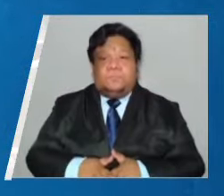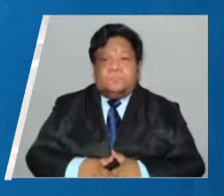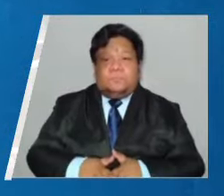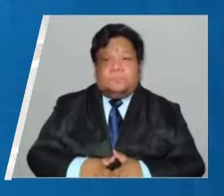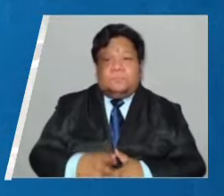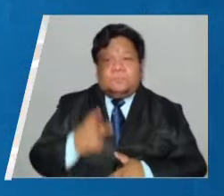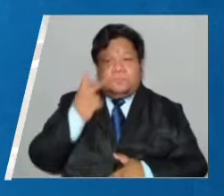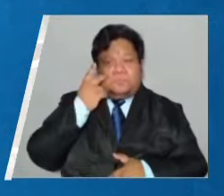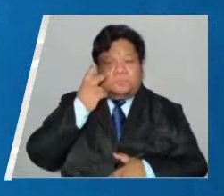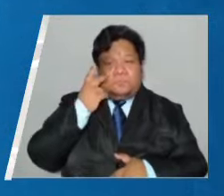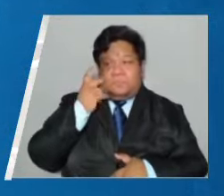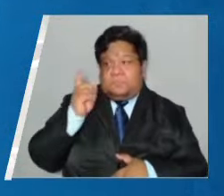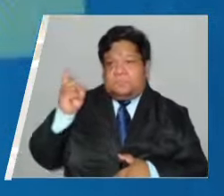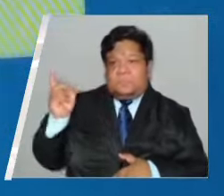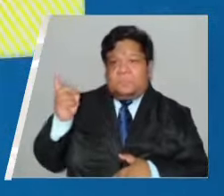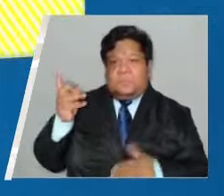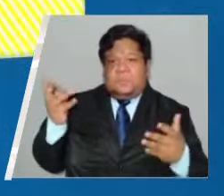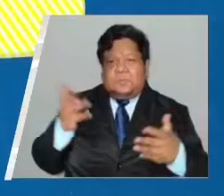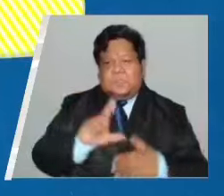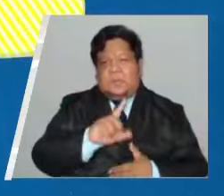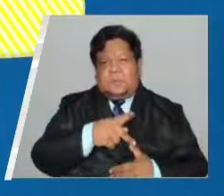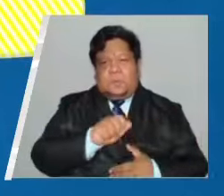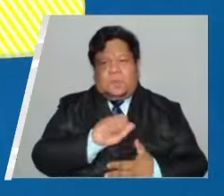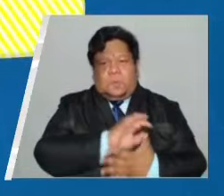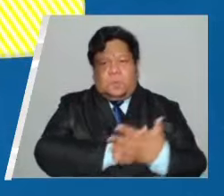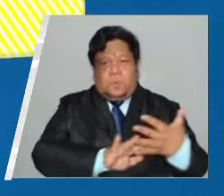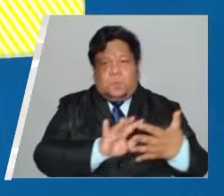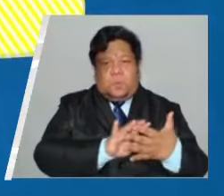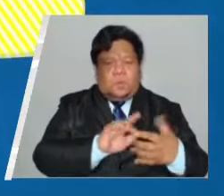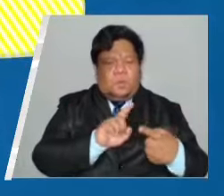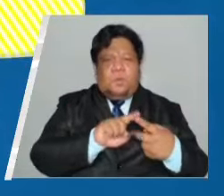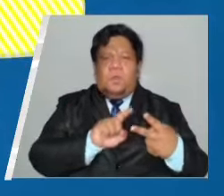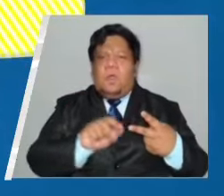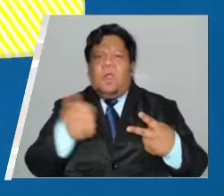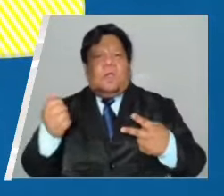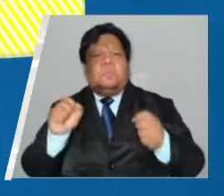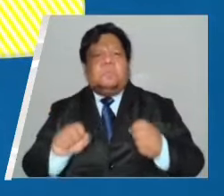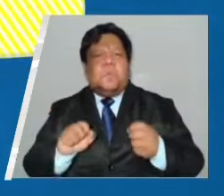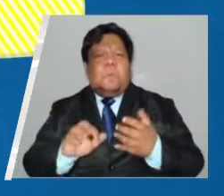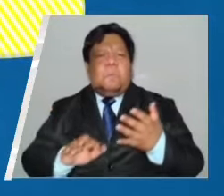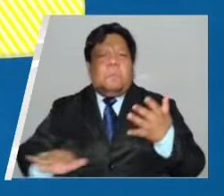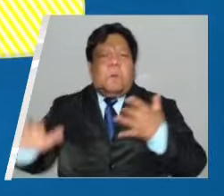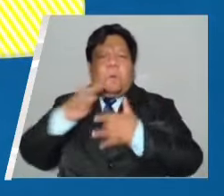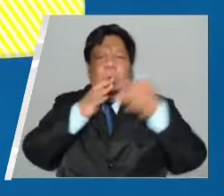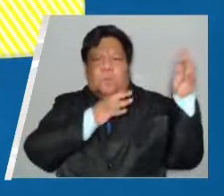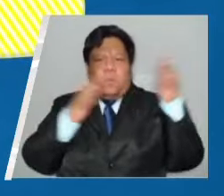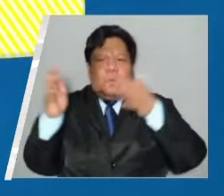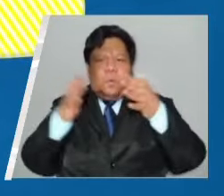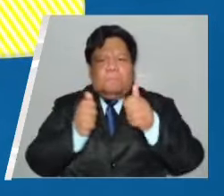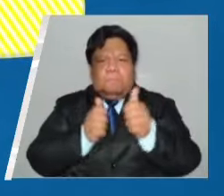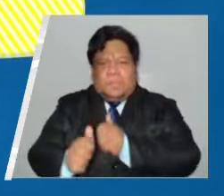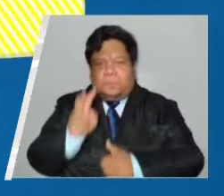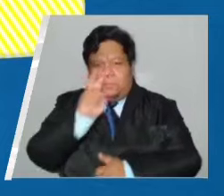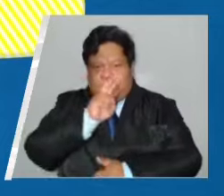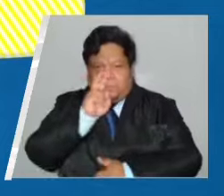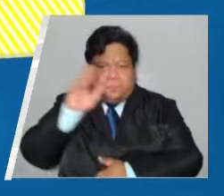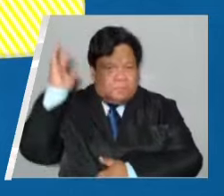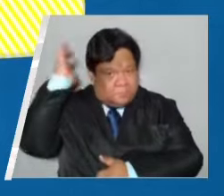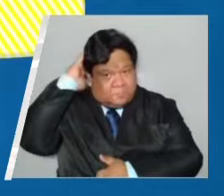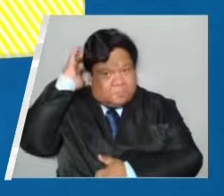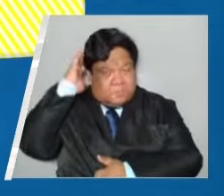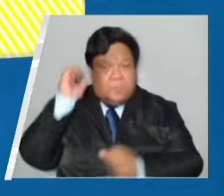lamang, habang may isa pa na may chance na maging bagyo at maaaring tawirin ang Visayas at Mindanao. Posible pang magkaroon ng pagbabago kaya patuloy